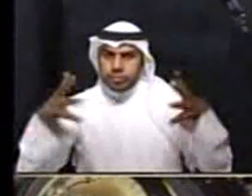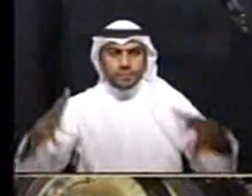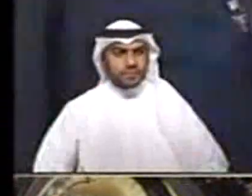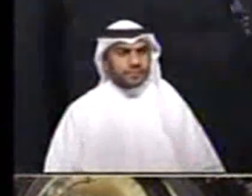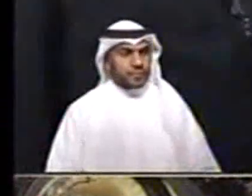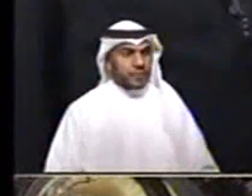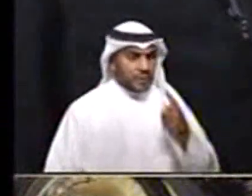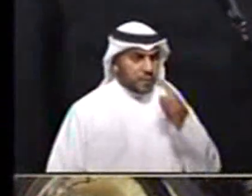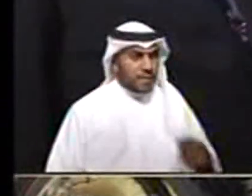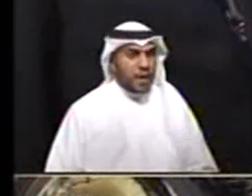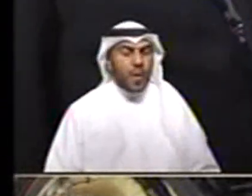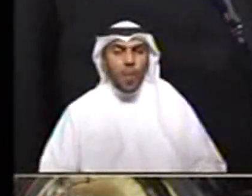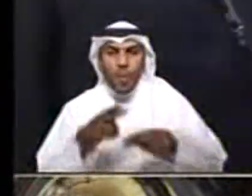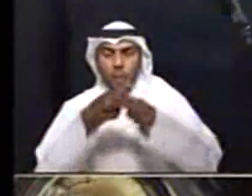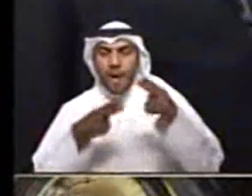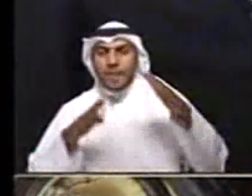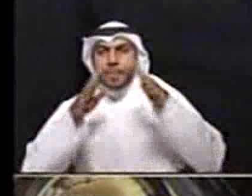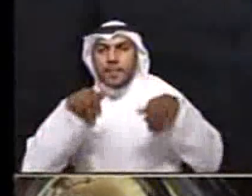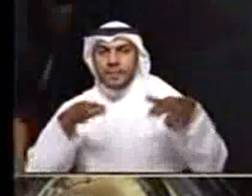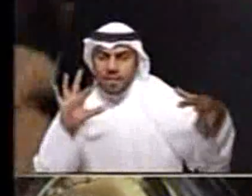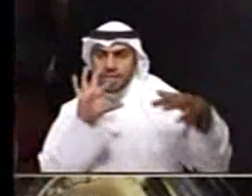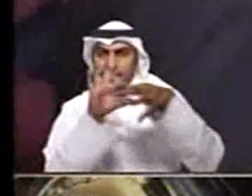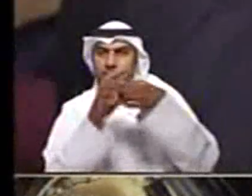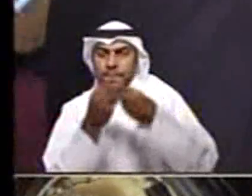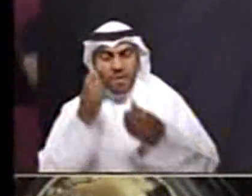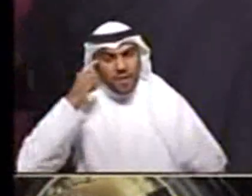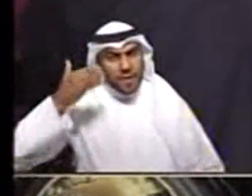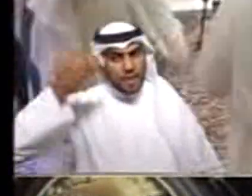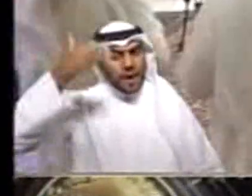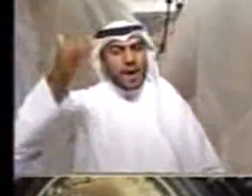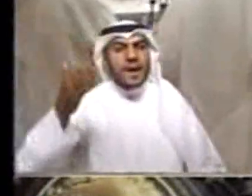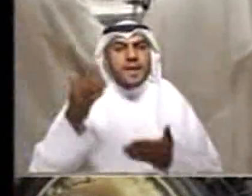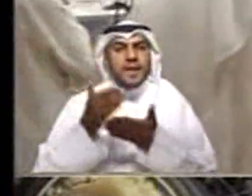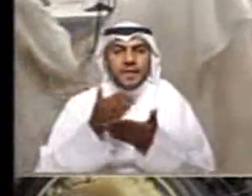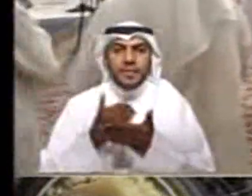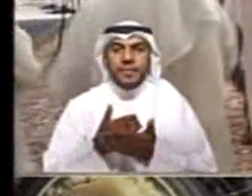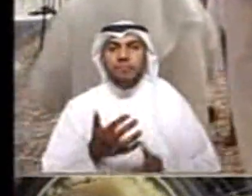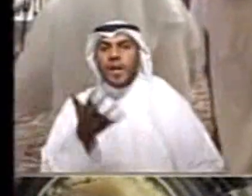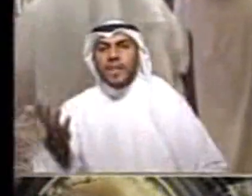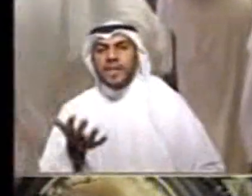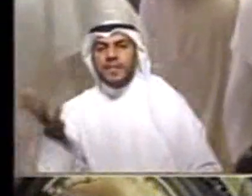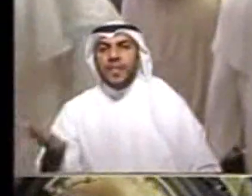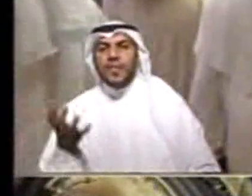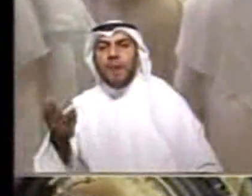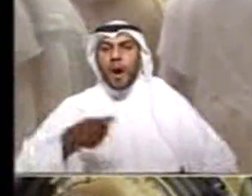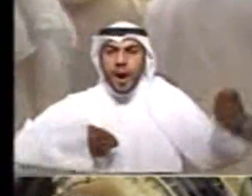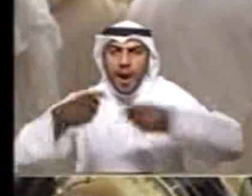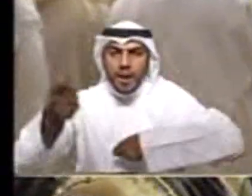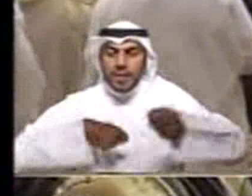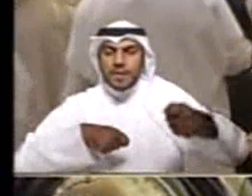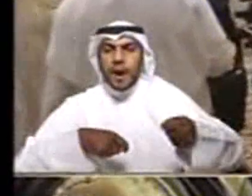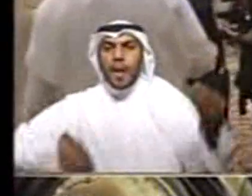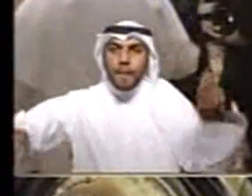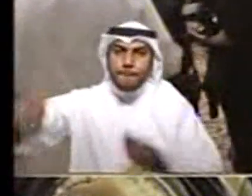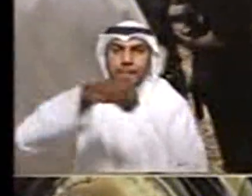البلدين الشقيقين ومستقبل واعد لتحقيق الطموحات الاستثمارية وتطوير التبادلات التجارية هو أكثر ما